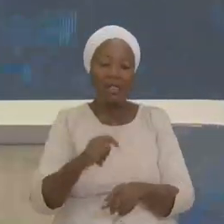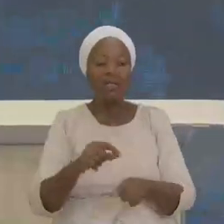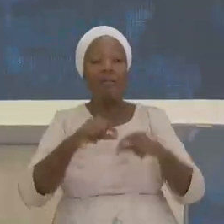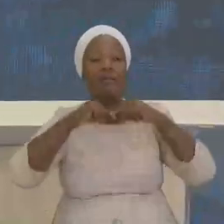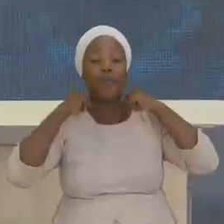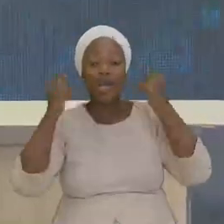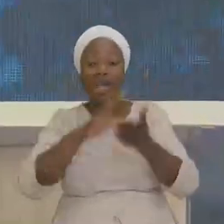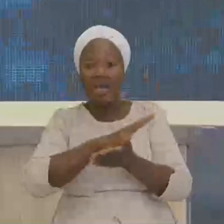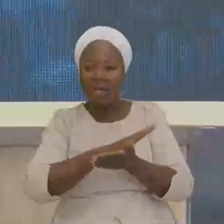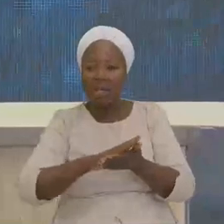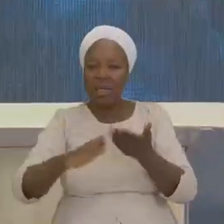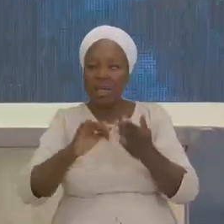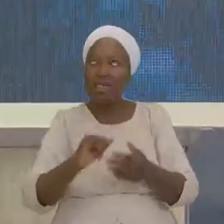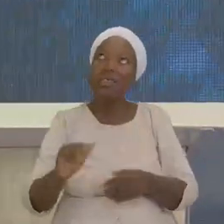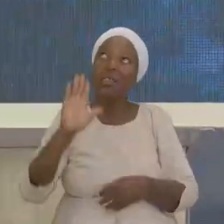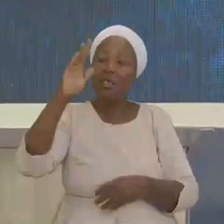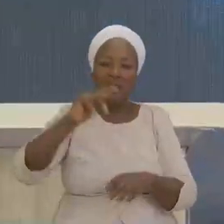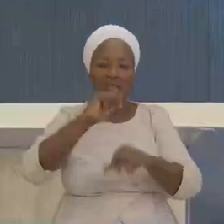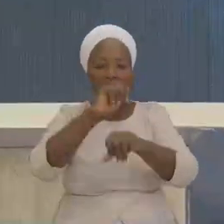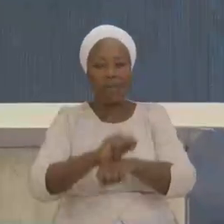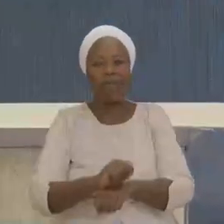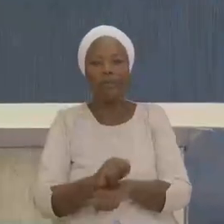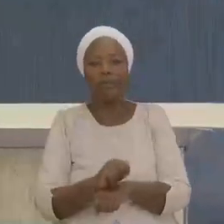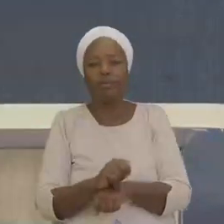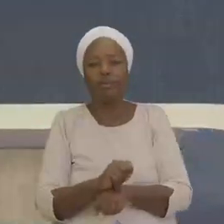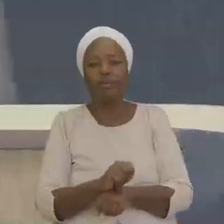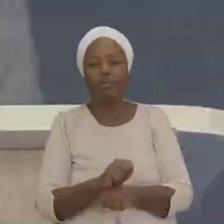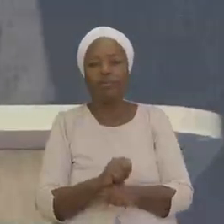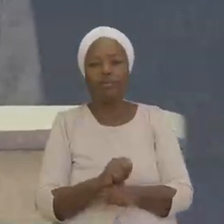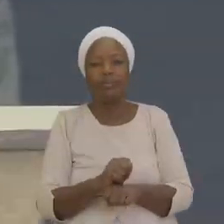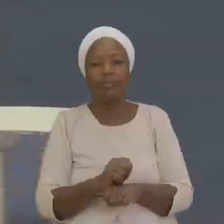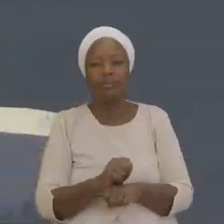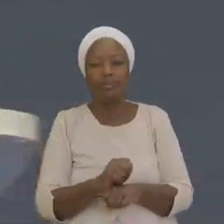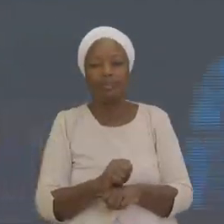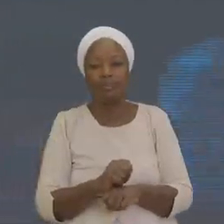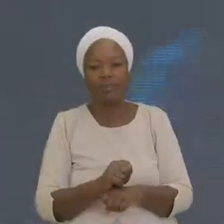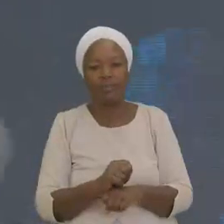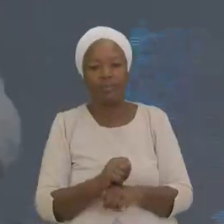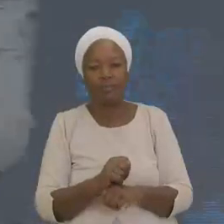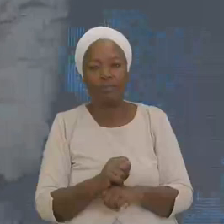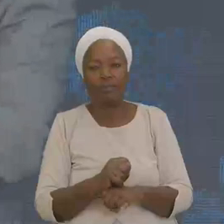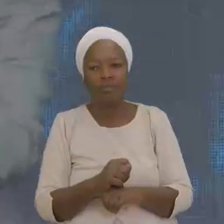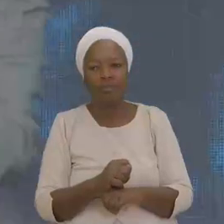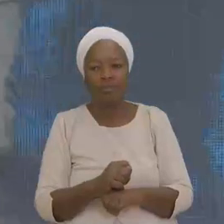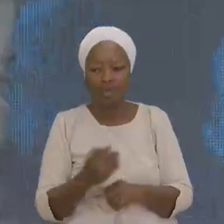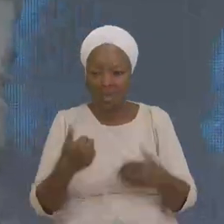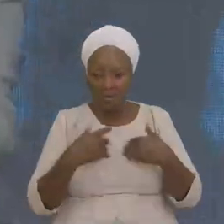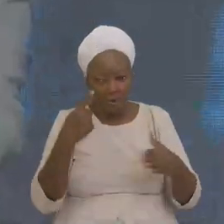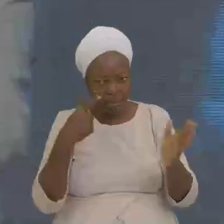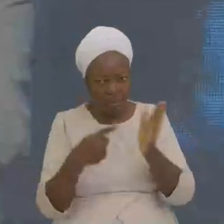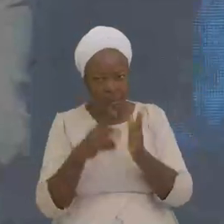Vous le recevez comme le sacrificateur qui purifie son temple.